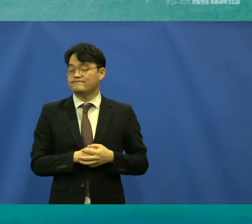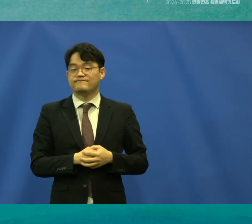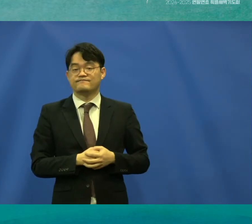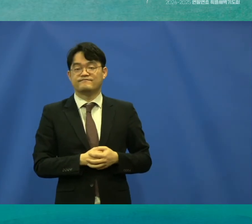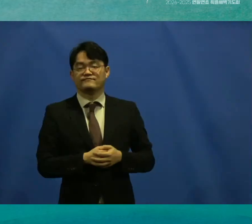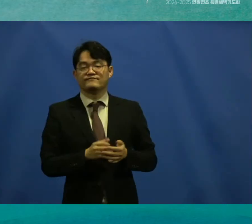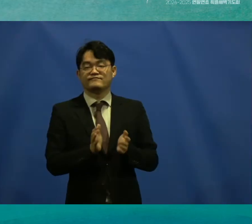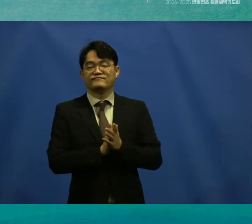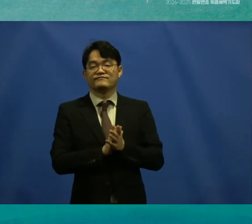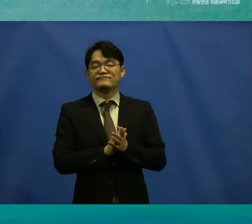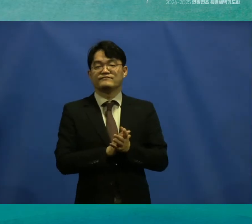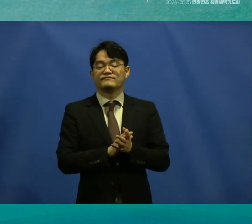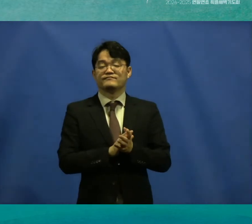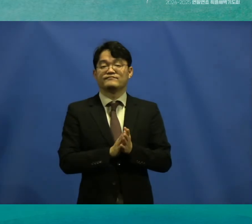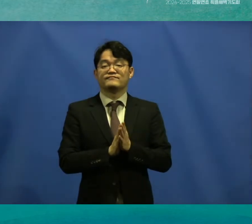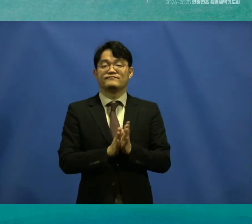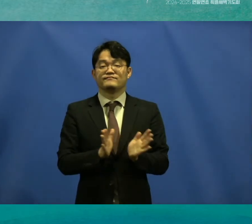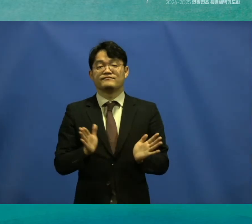위로